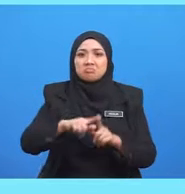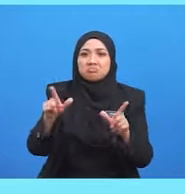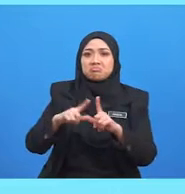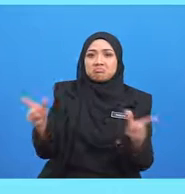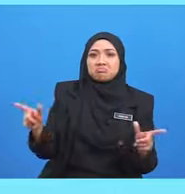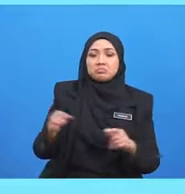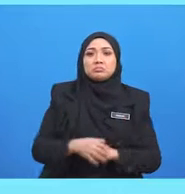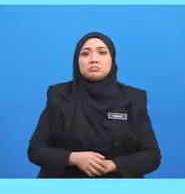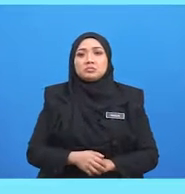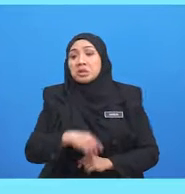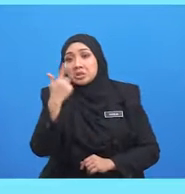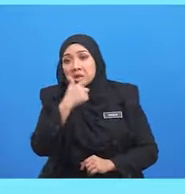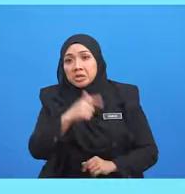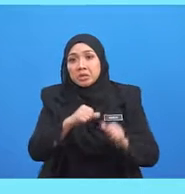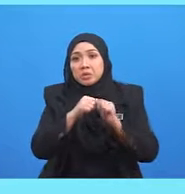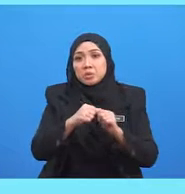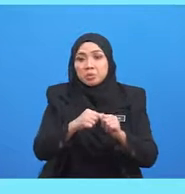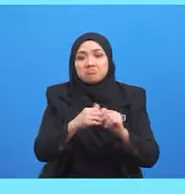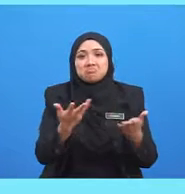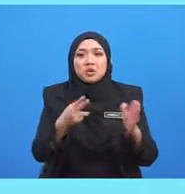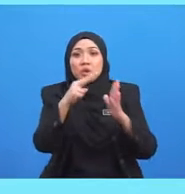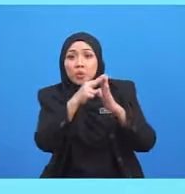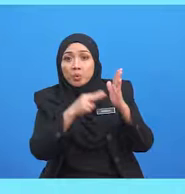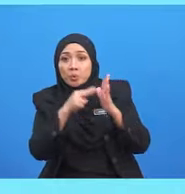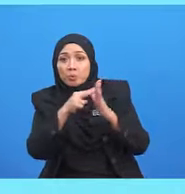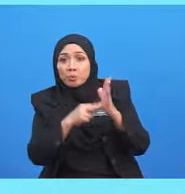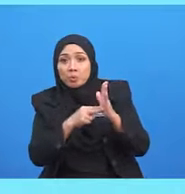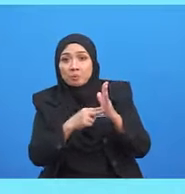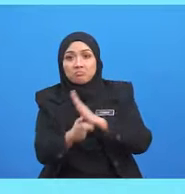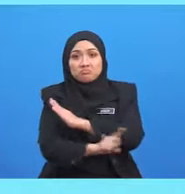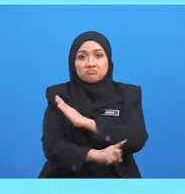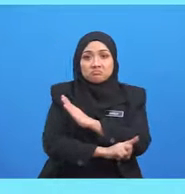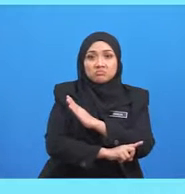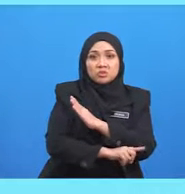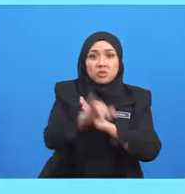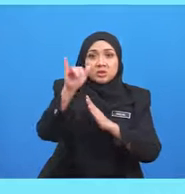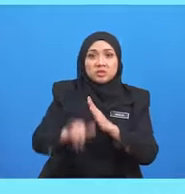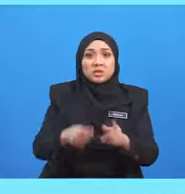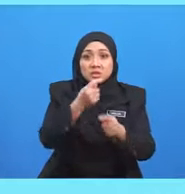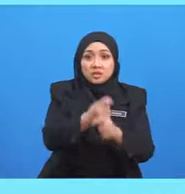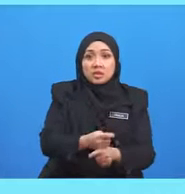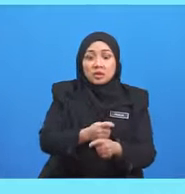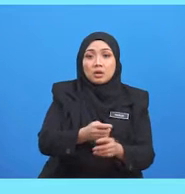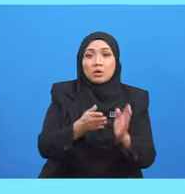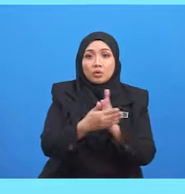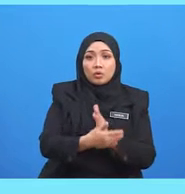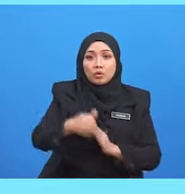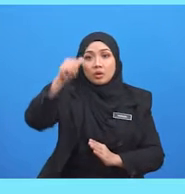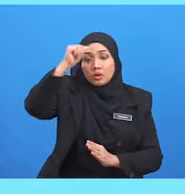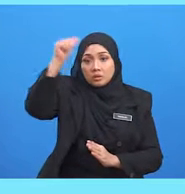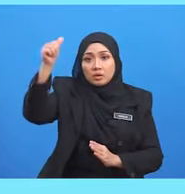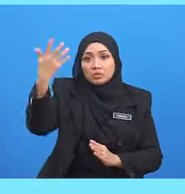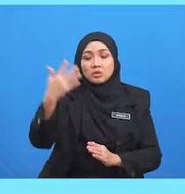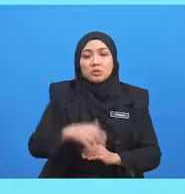seperti mengingkari pengharaman zina atau menghalalkan liwat dan musahakah.